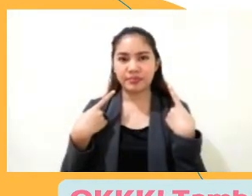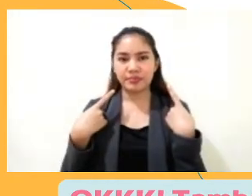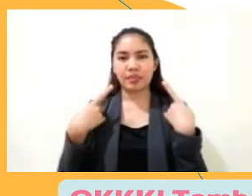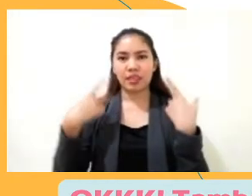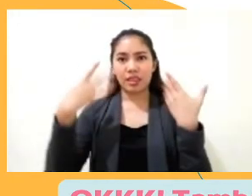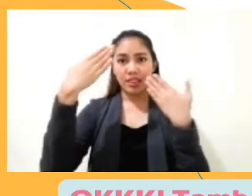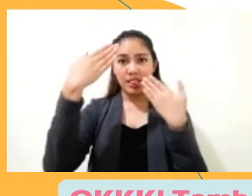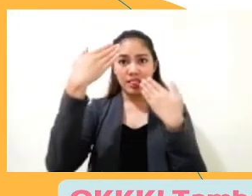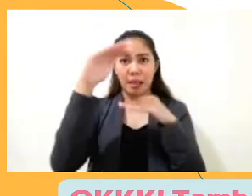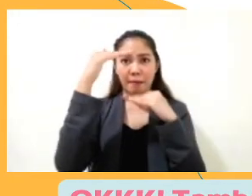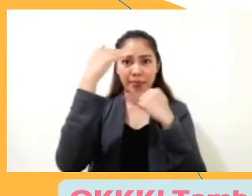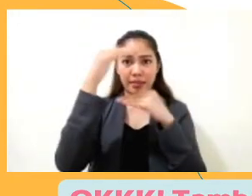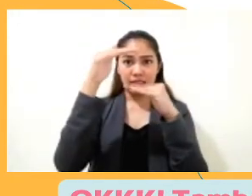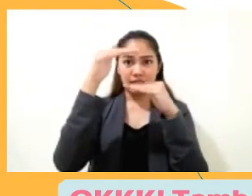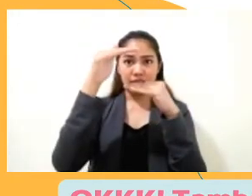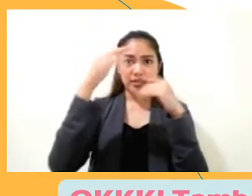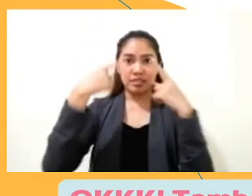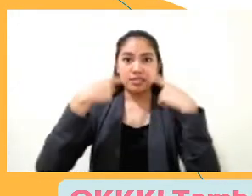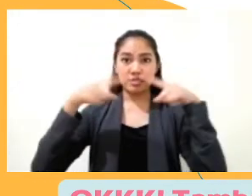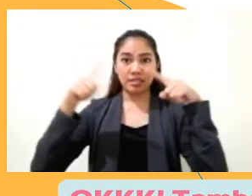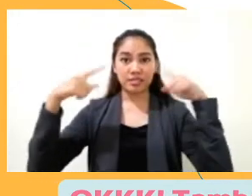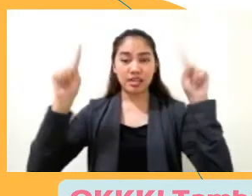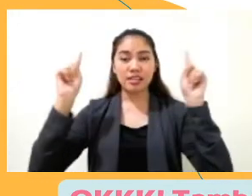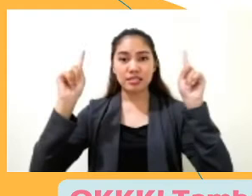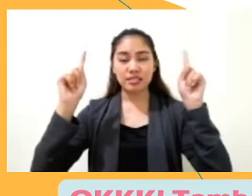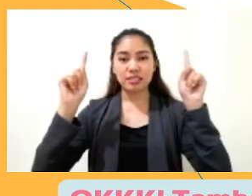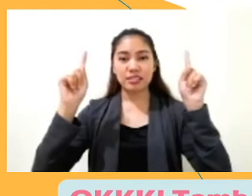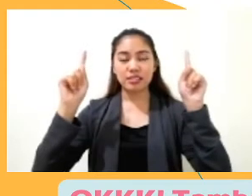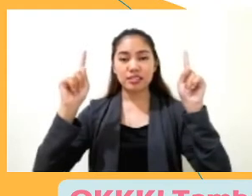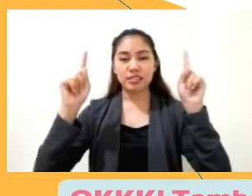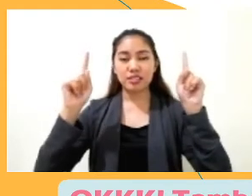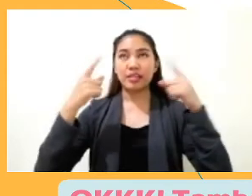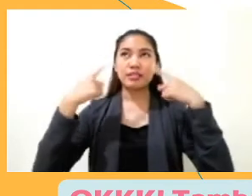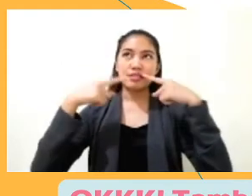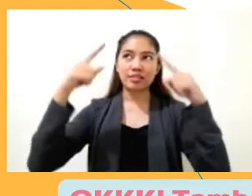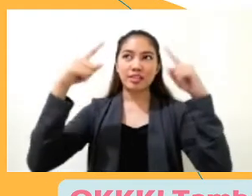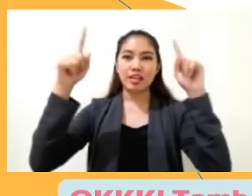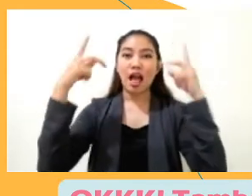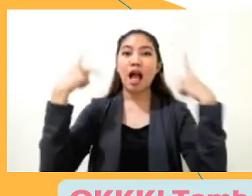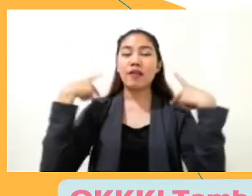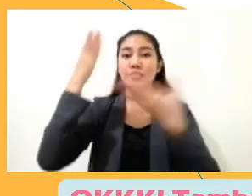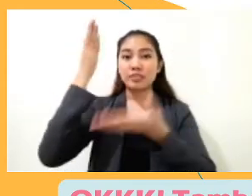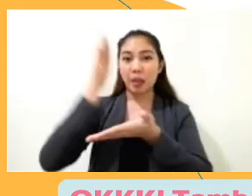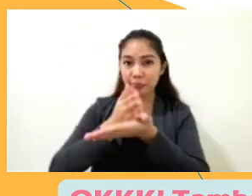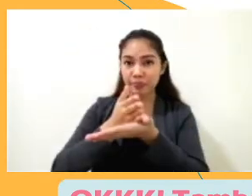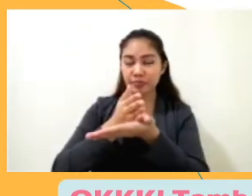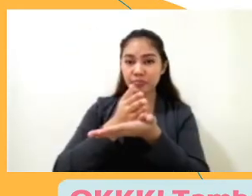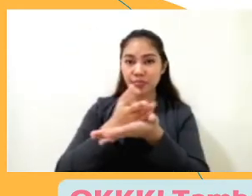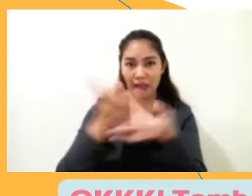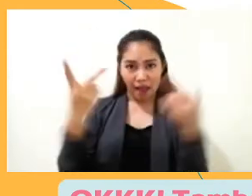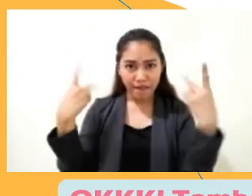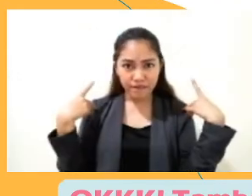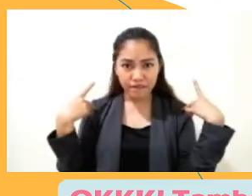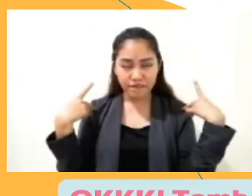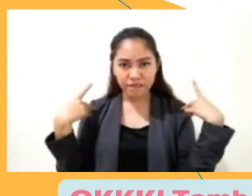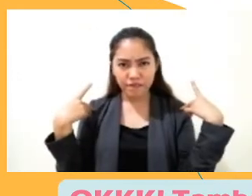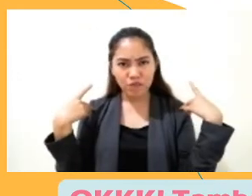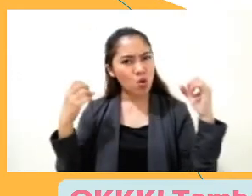ang pag-unlad? At kung meron o wala, bakit mo yung nasabi?